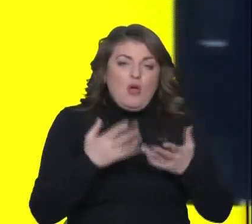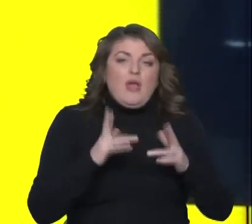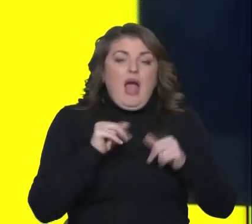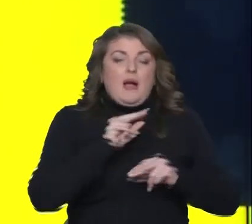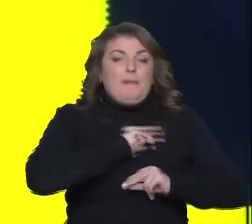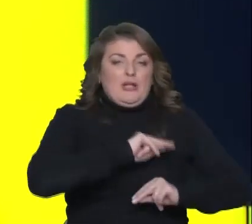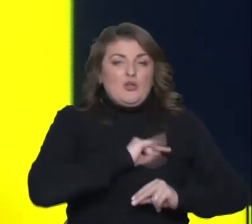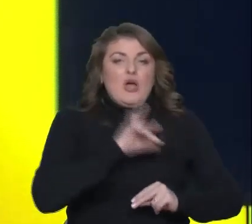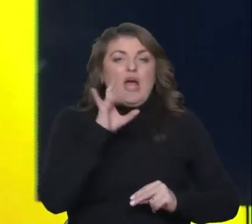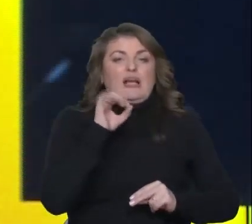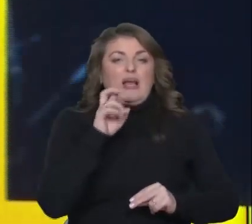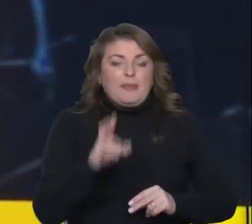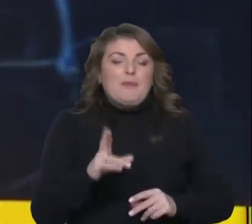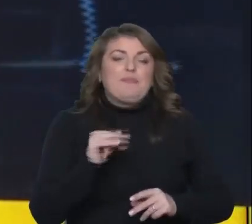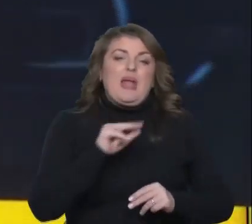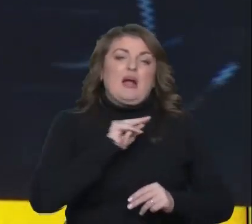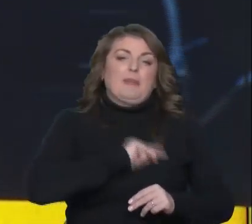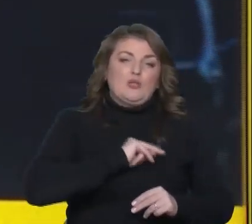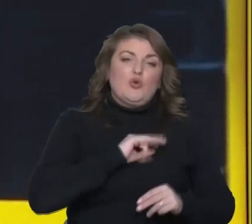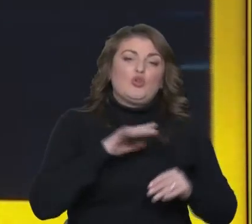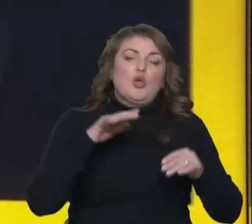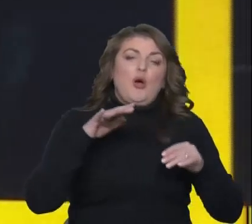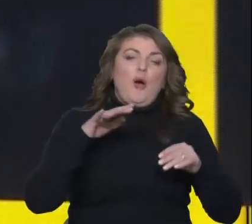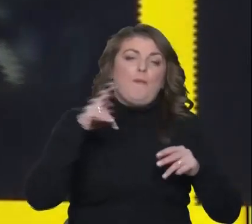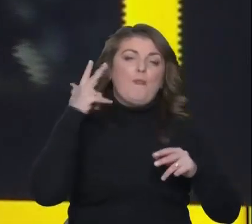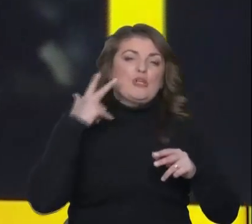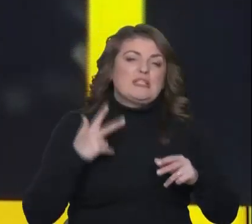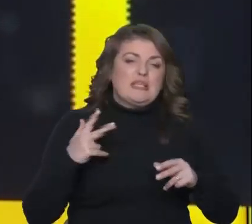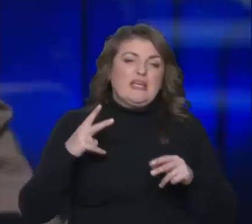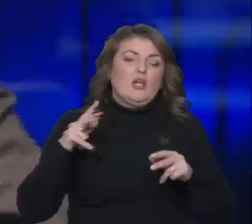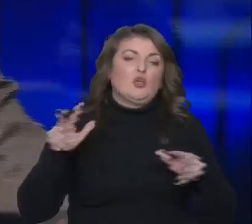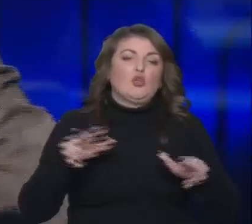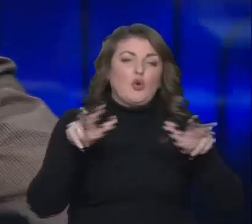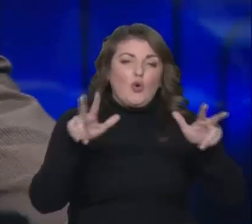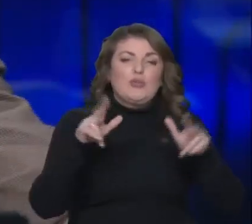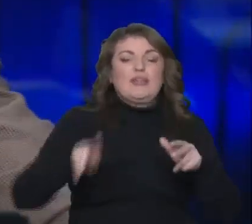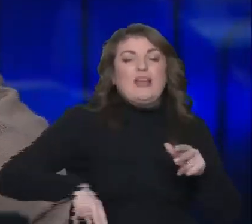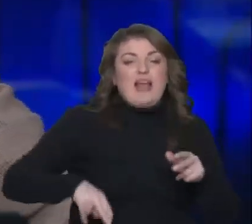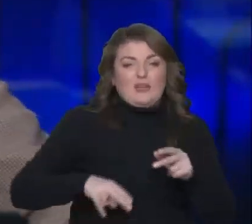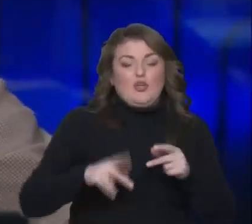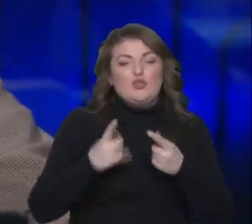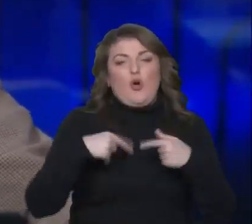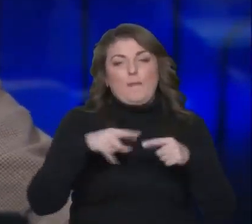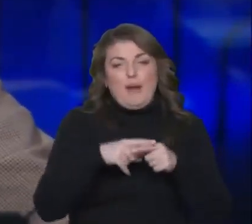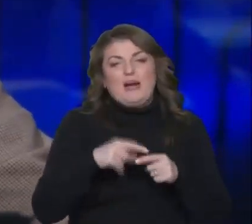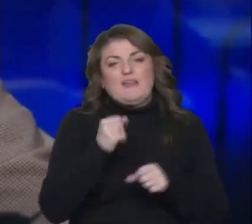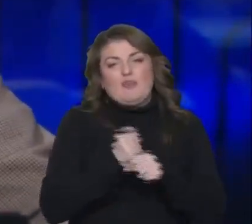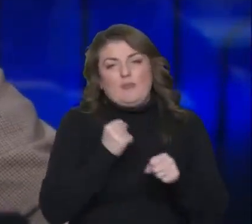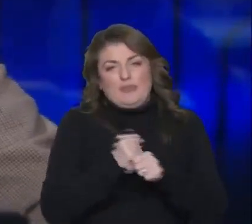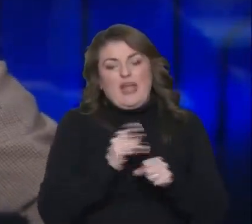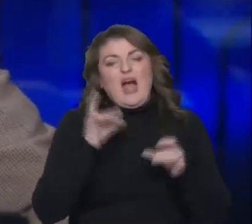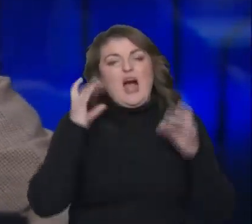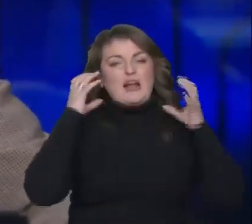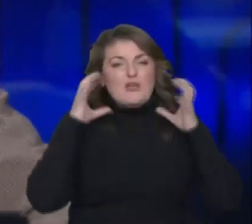як працюють РЕБи, як працюють морські дрони. Анатолій Храпчинський, заступник директора компанії з виробництва засобів радіоелектронної боротьби, був гостем нашої студії.